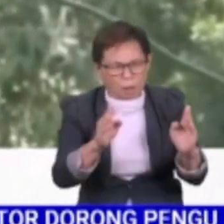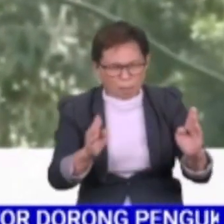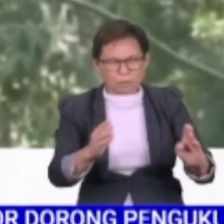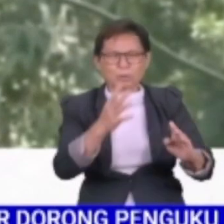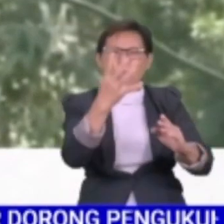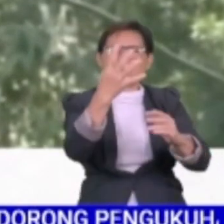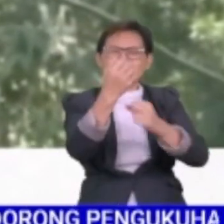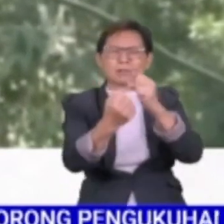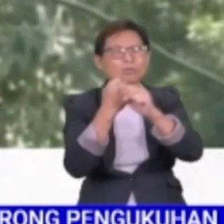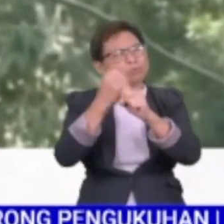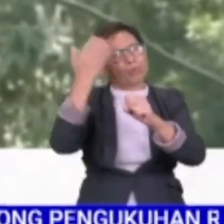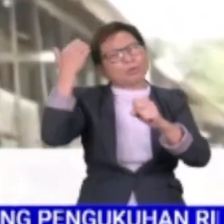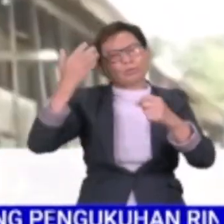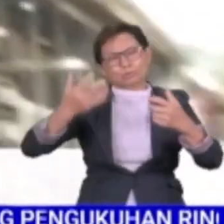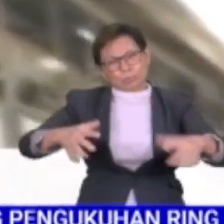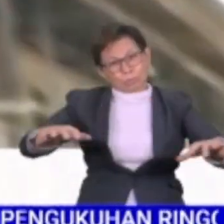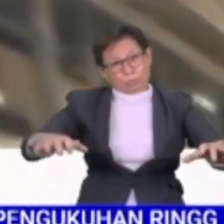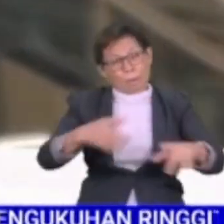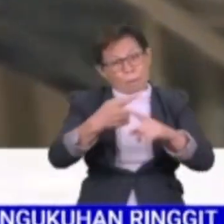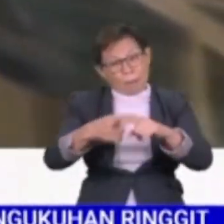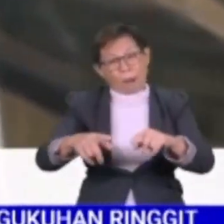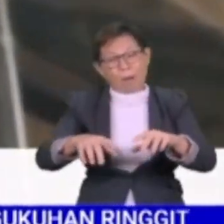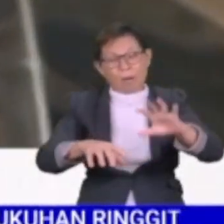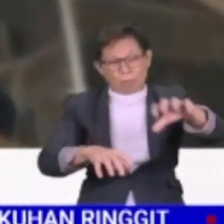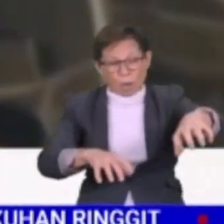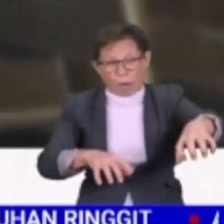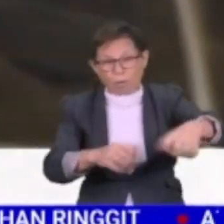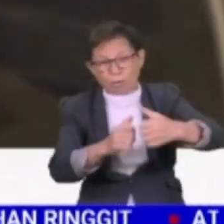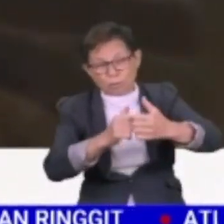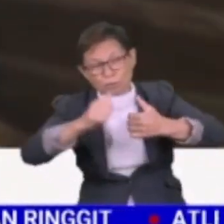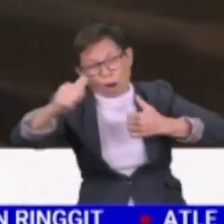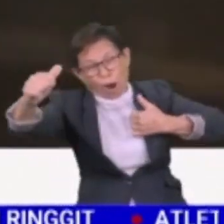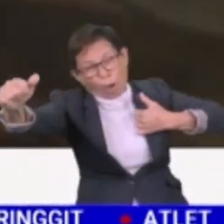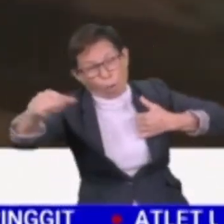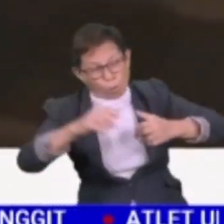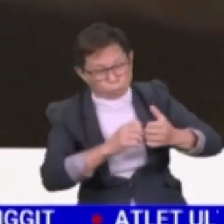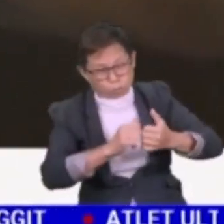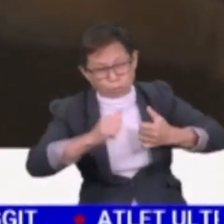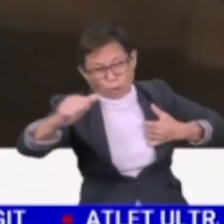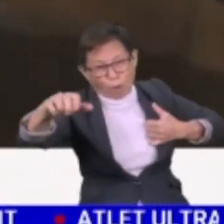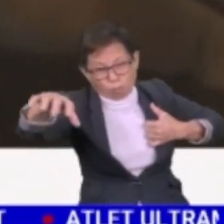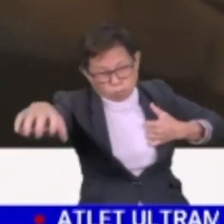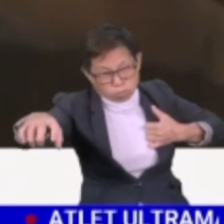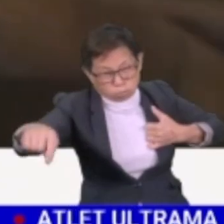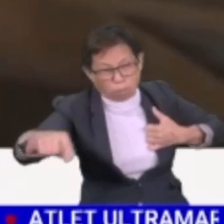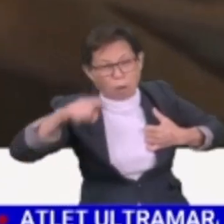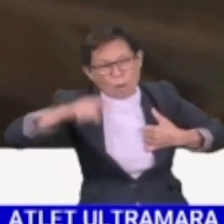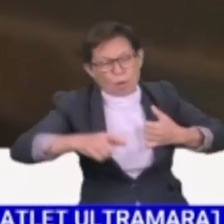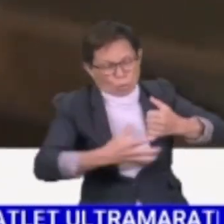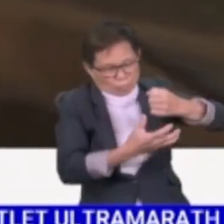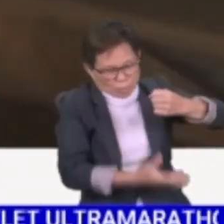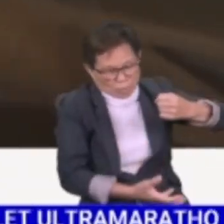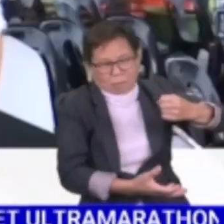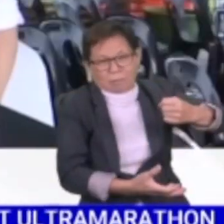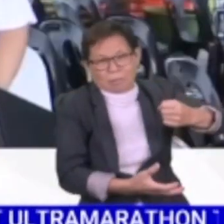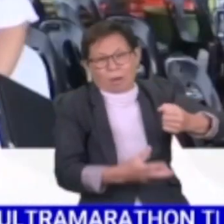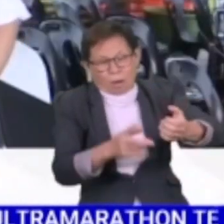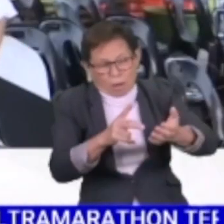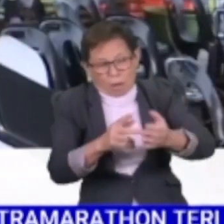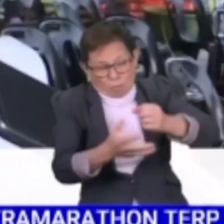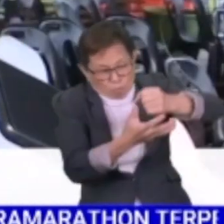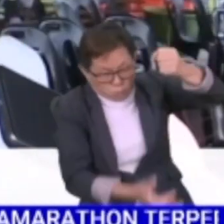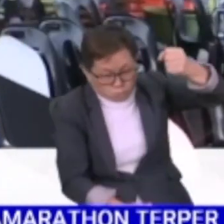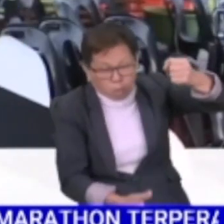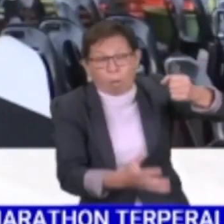lepas Namun demikian masih terdapat lagi di kawasan Jawa di padalamasana masih memerlukan dana pembelanjaan yang besar